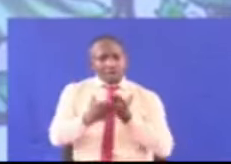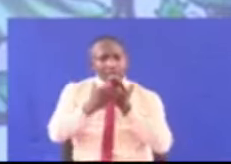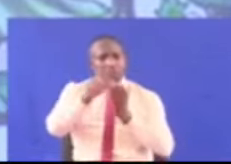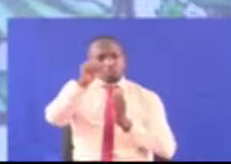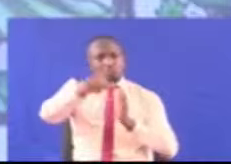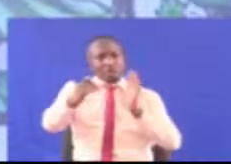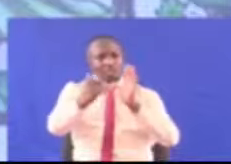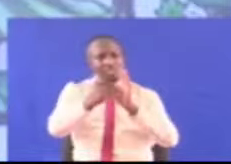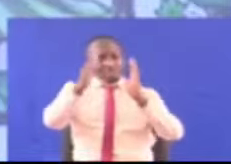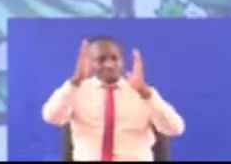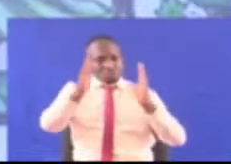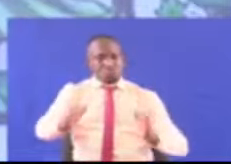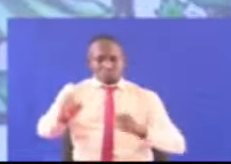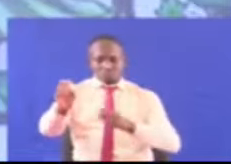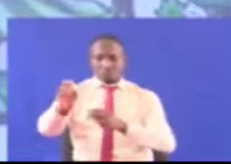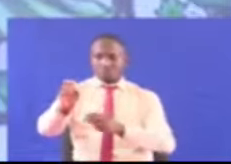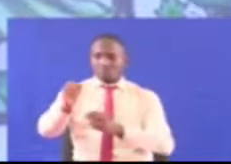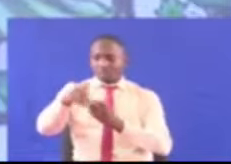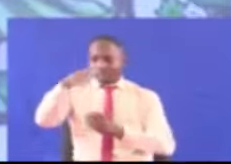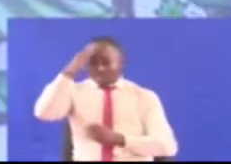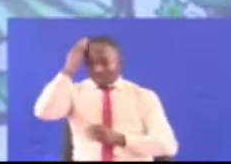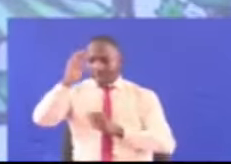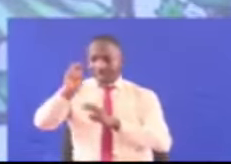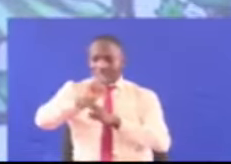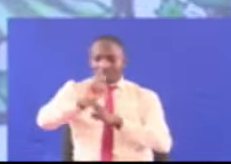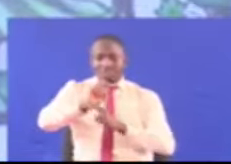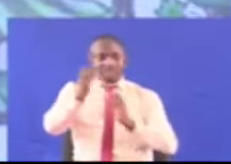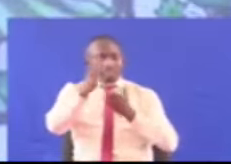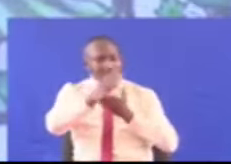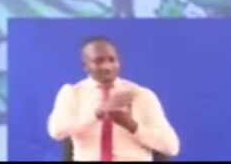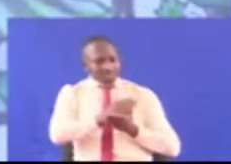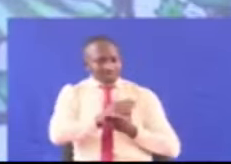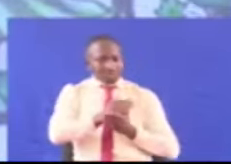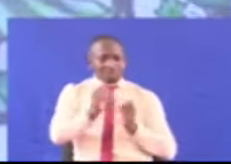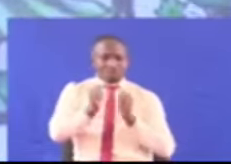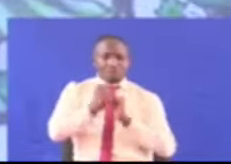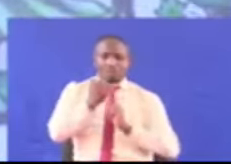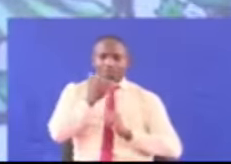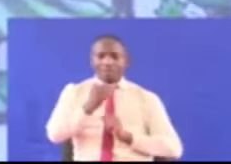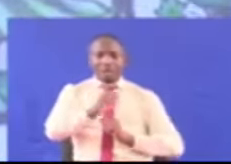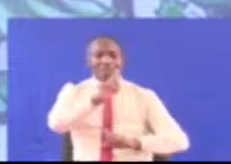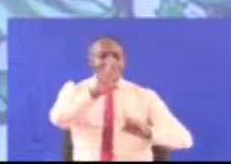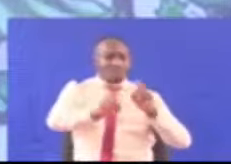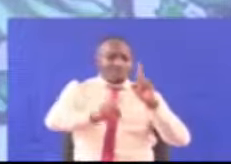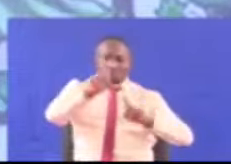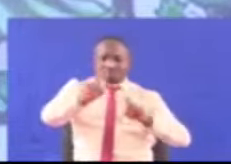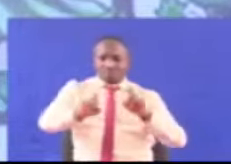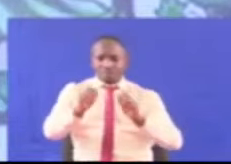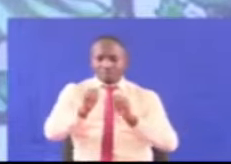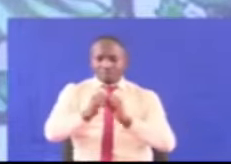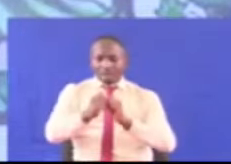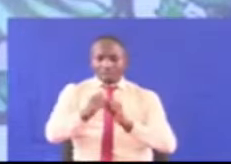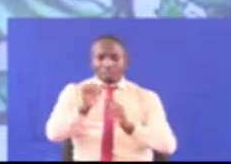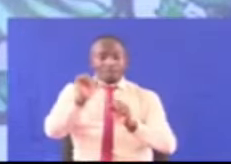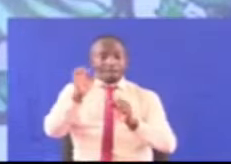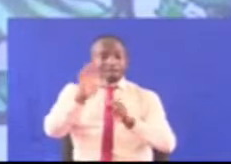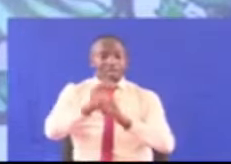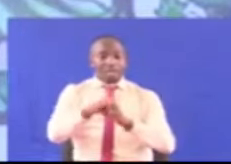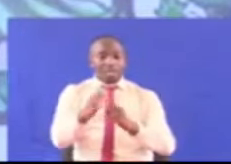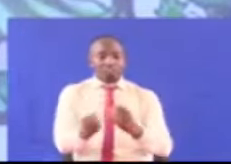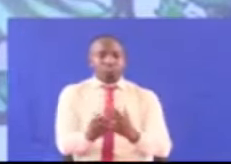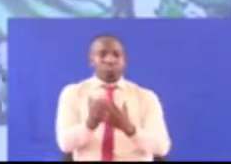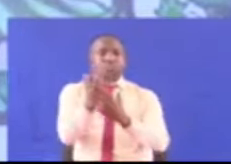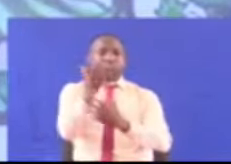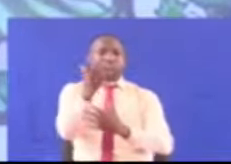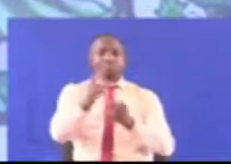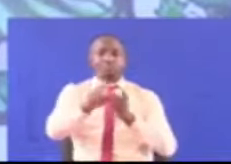wa serikali aliyesimamia kesi hii, vyombo vya habari vinahoji na nini. Basi mambo mengi yalitokea pale. Sasa kuna watu